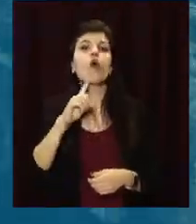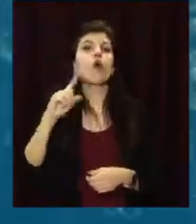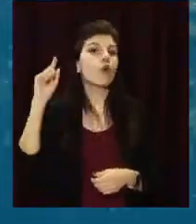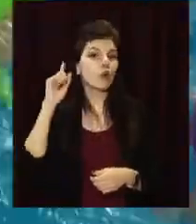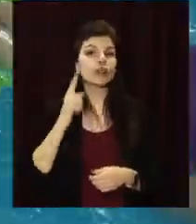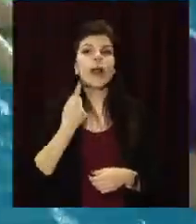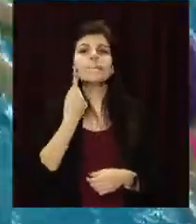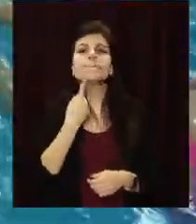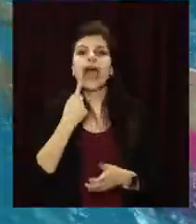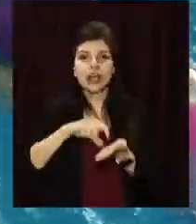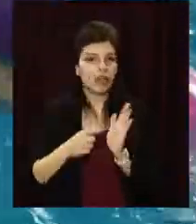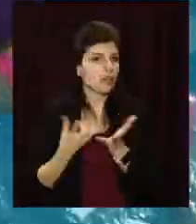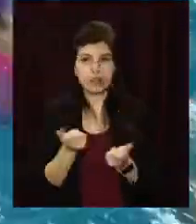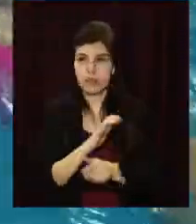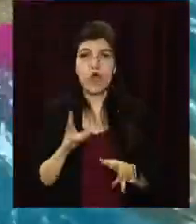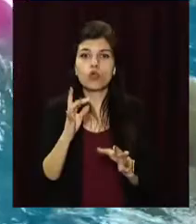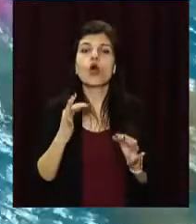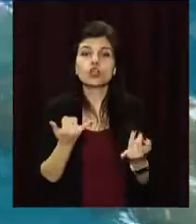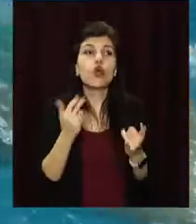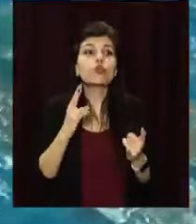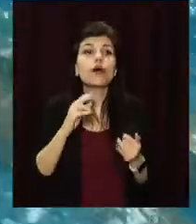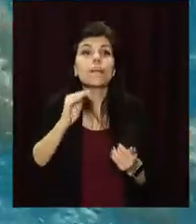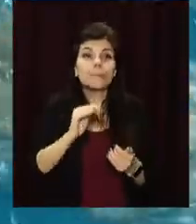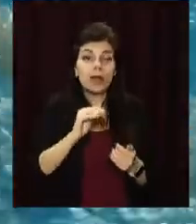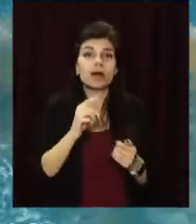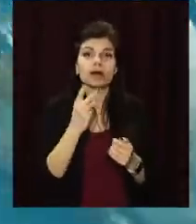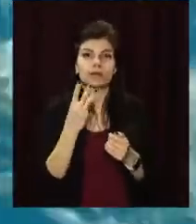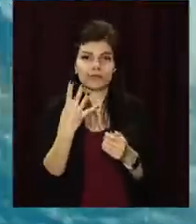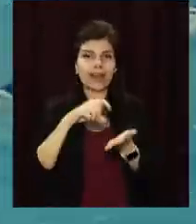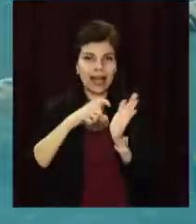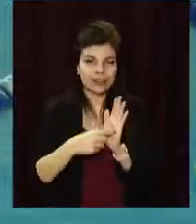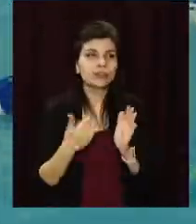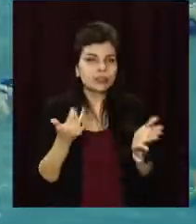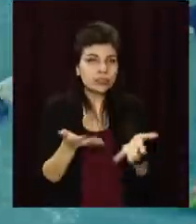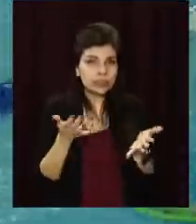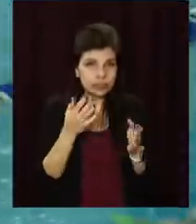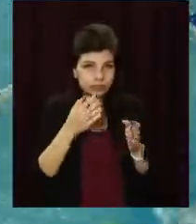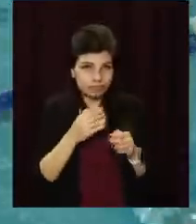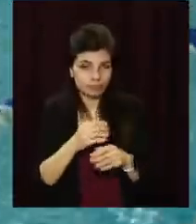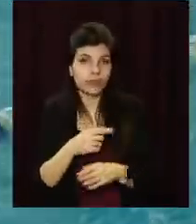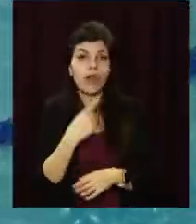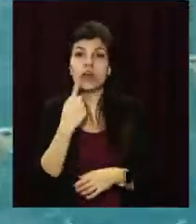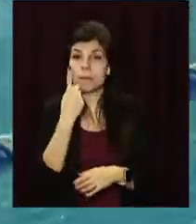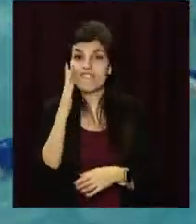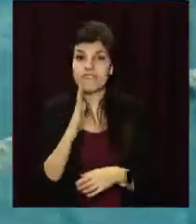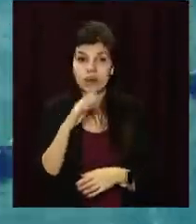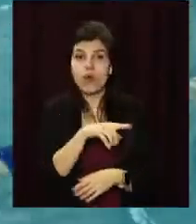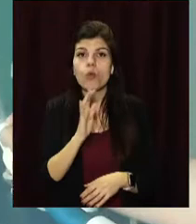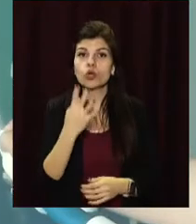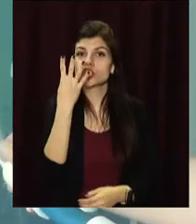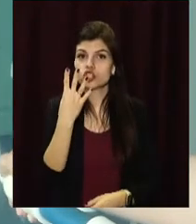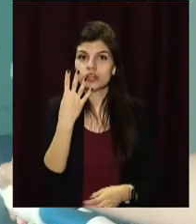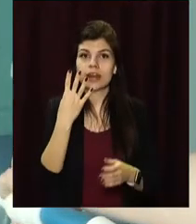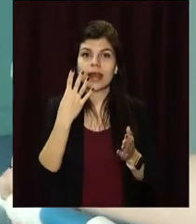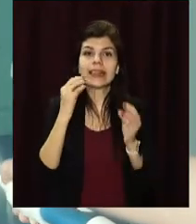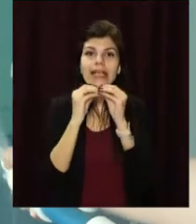набирали, але довчать тих, хто зараз у початковій школі. Розробили також стратегію розвитку закладу. З 1 вересня в них буде вже 4 десятих класи.